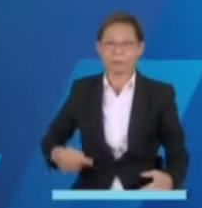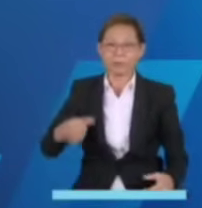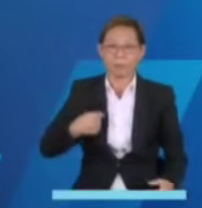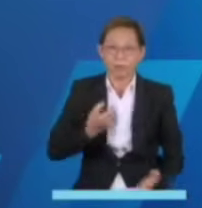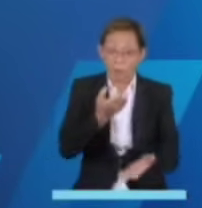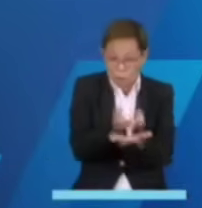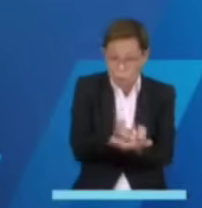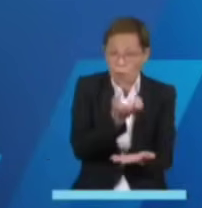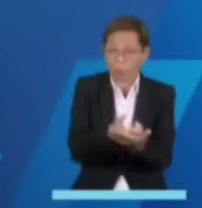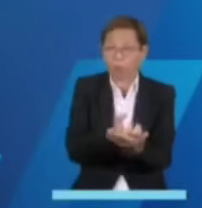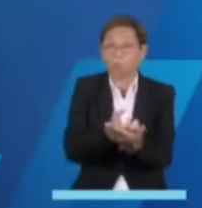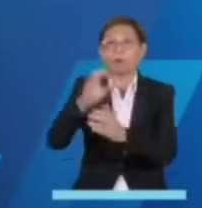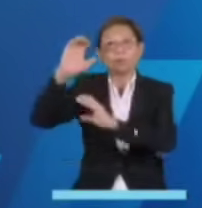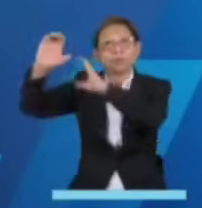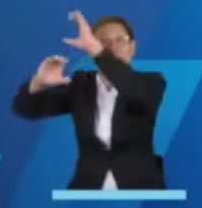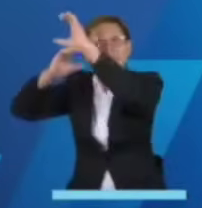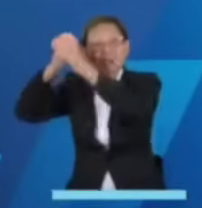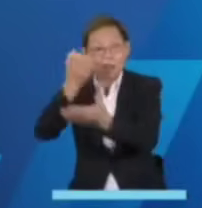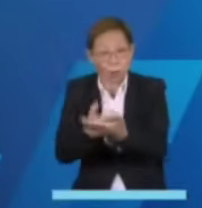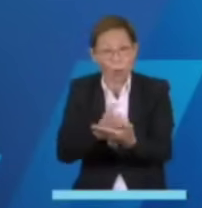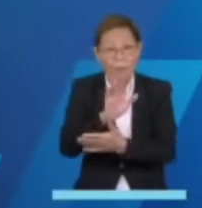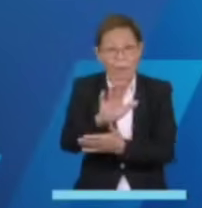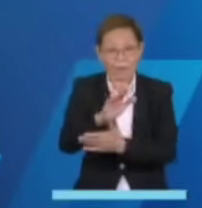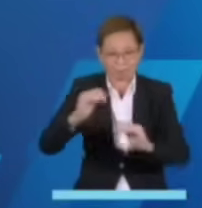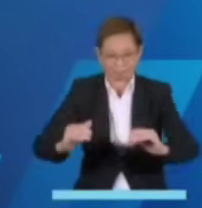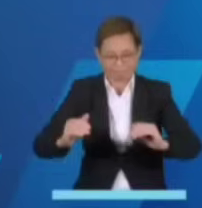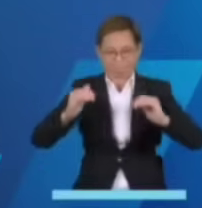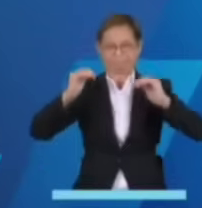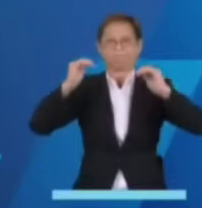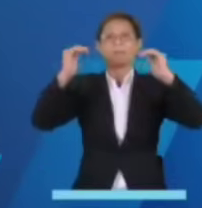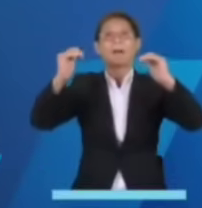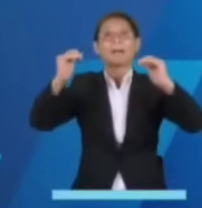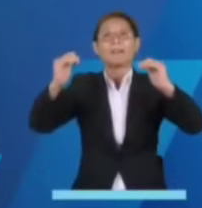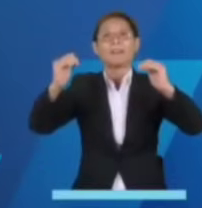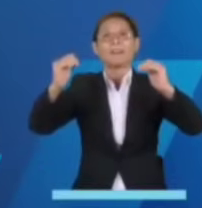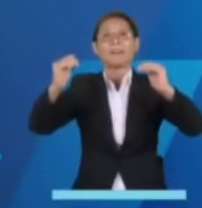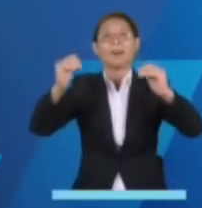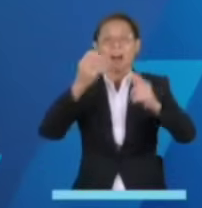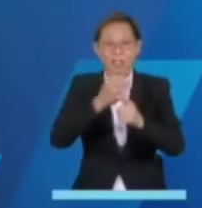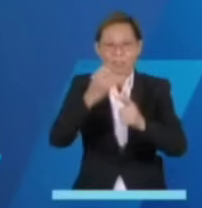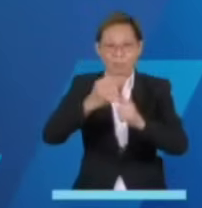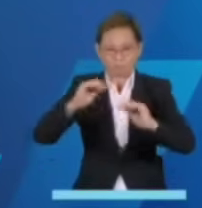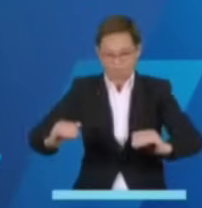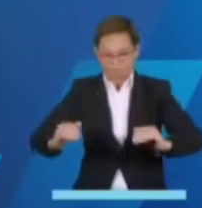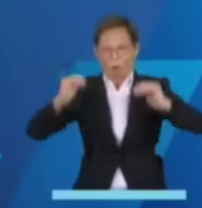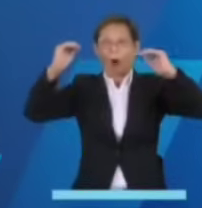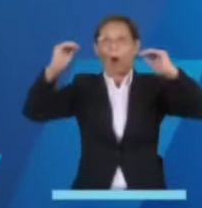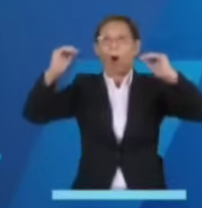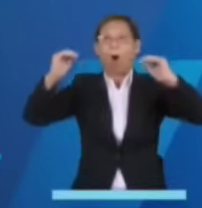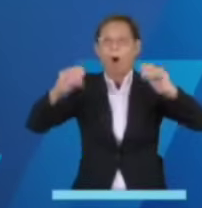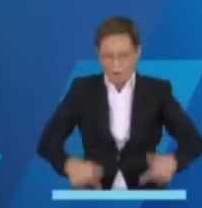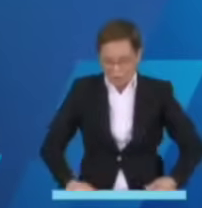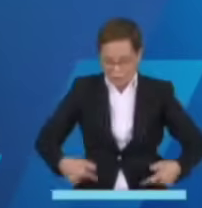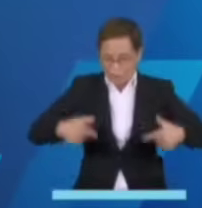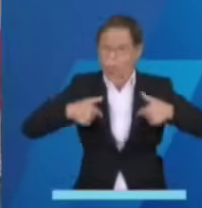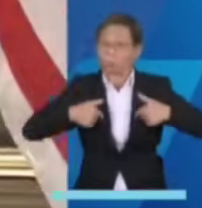Cita-cita ekonomi madani itu menaikkan lantai dan ceiling atau mengangkat darjat hidup